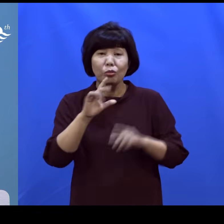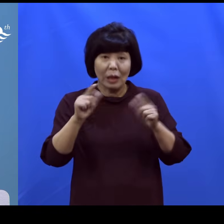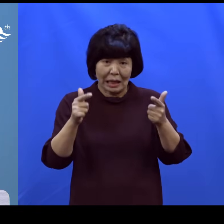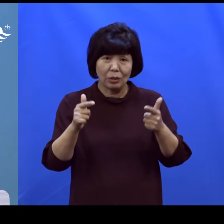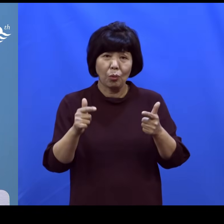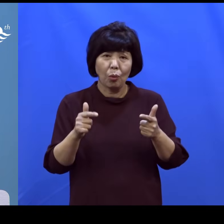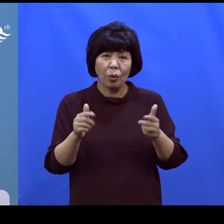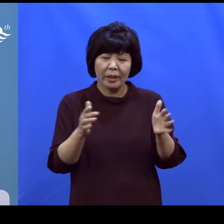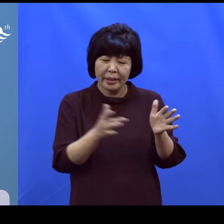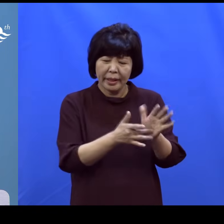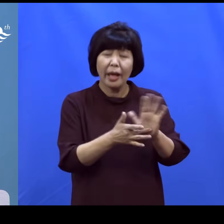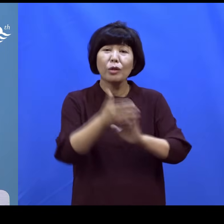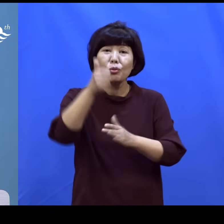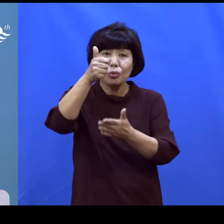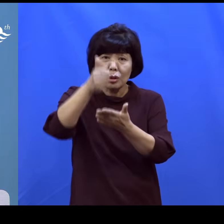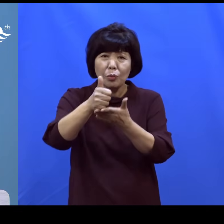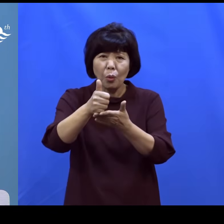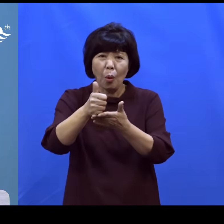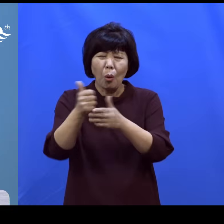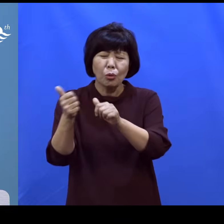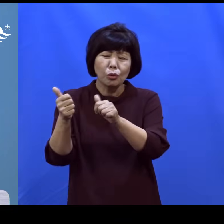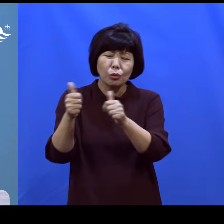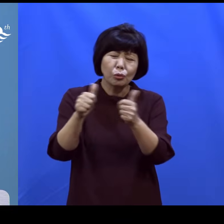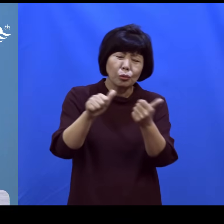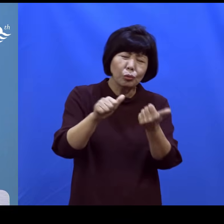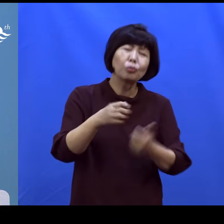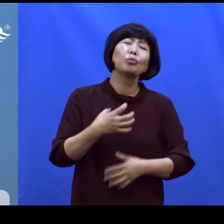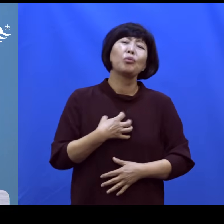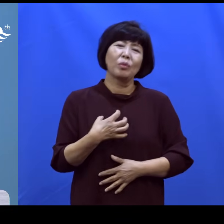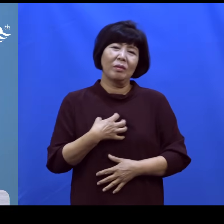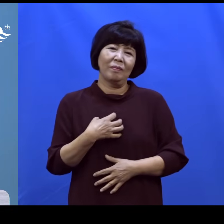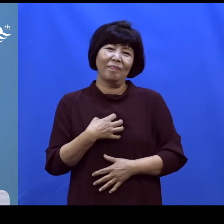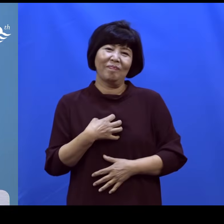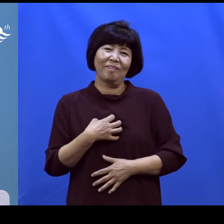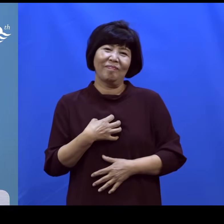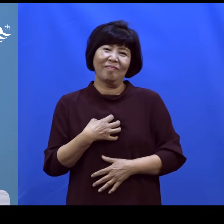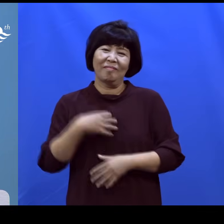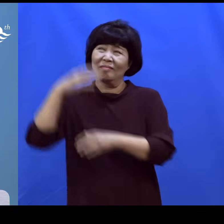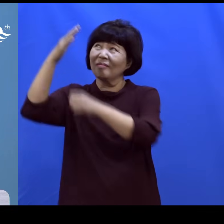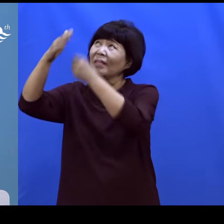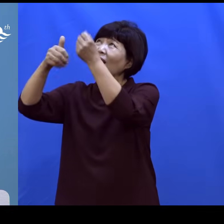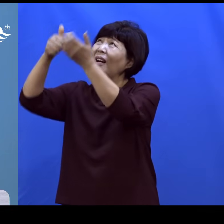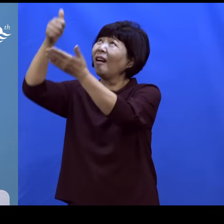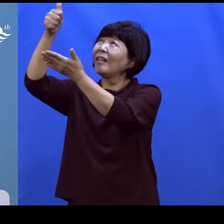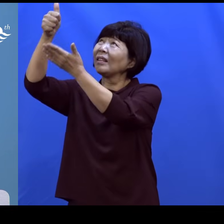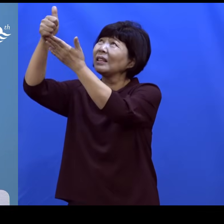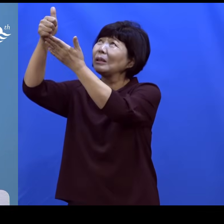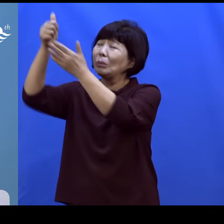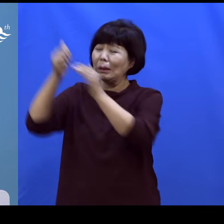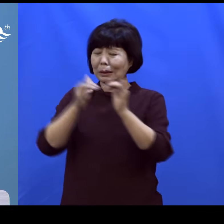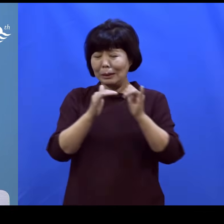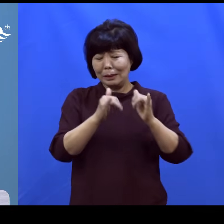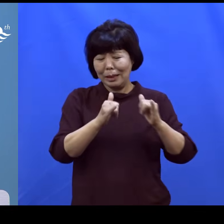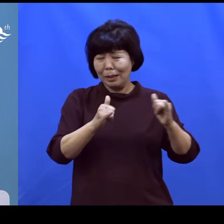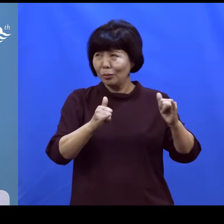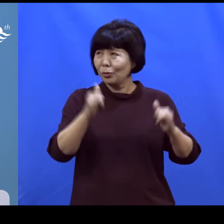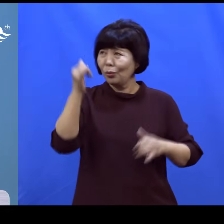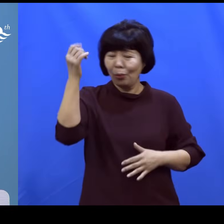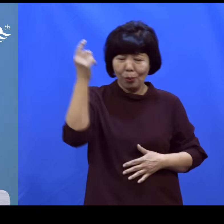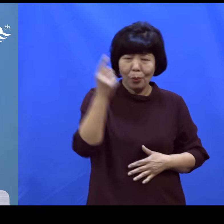예수님의 생명도 죽는 거예요. 그 위험한 프로젝트가 일어난 거죠. 하나님이 인간이 되시는 이 좁은 공간 안으로 들어온 거.